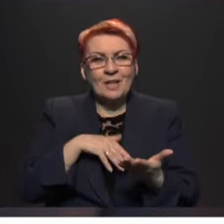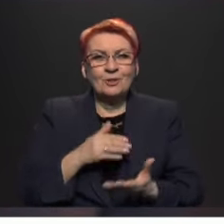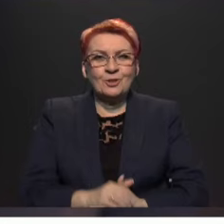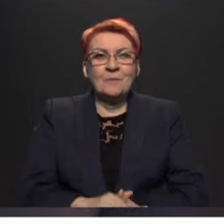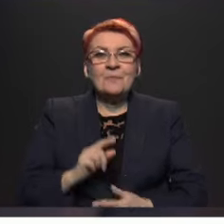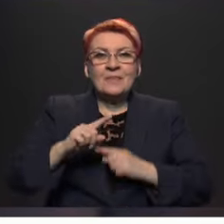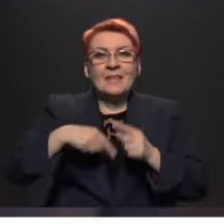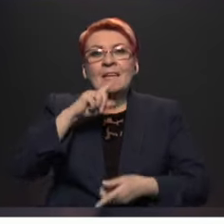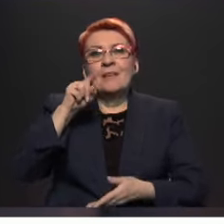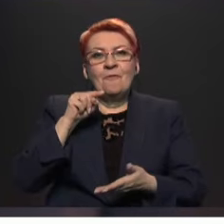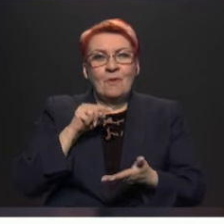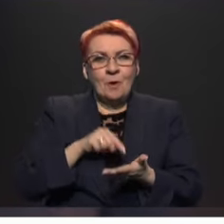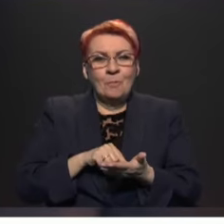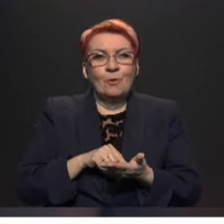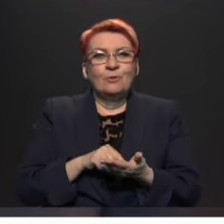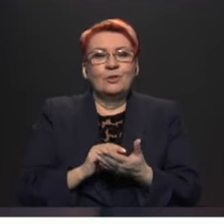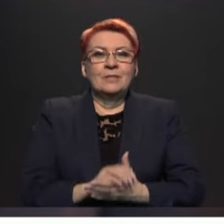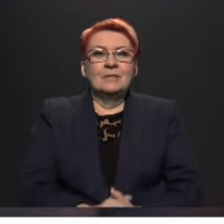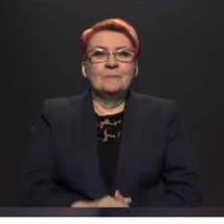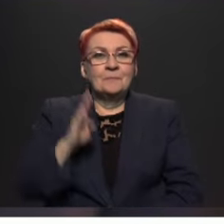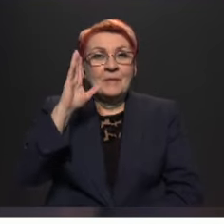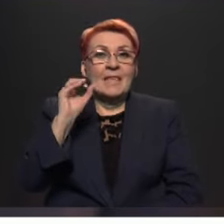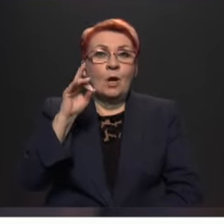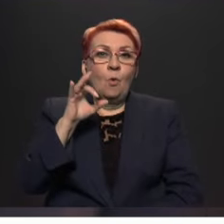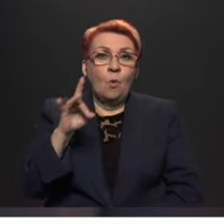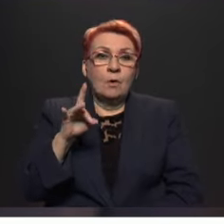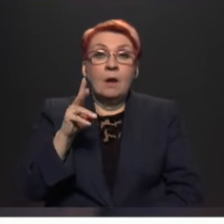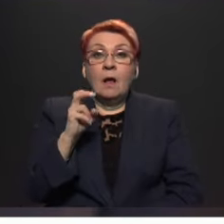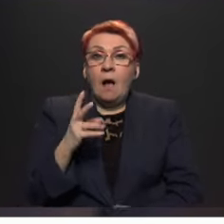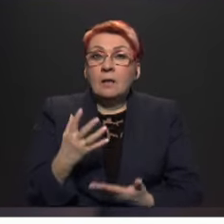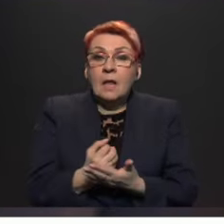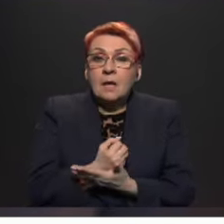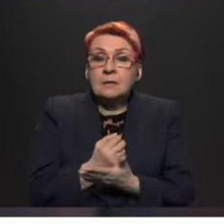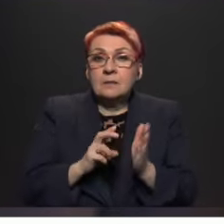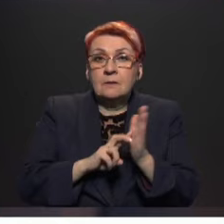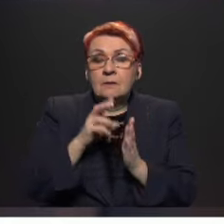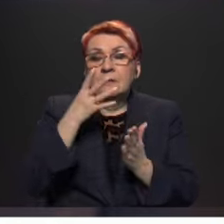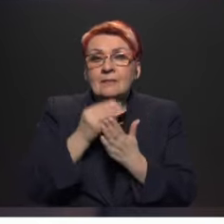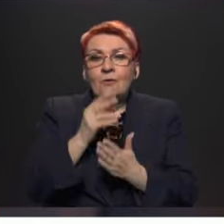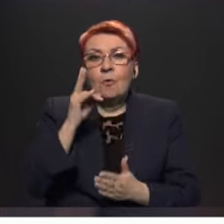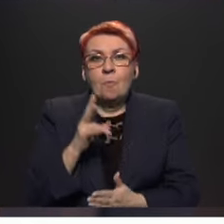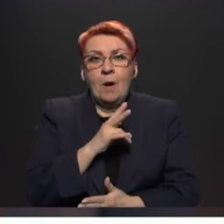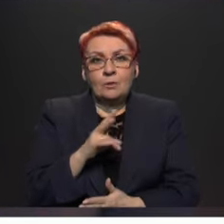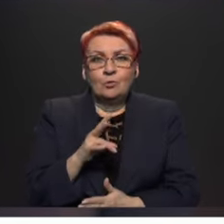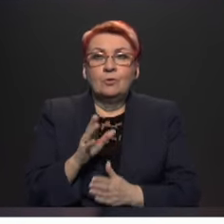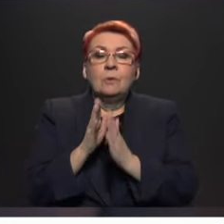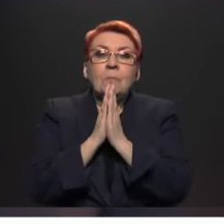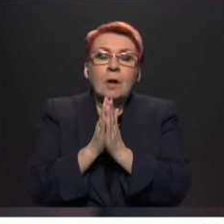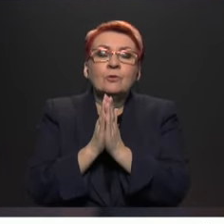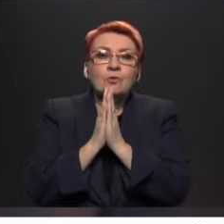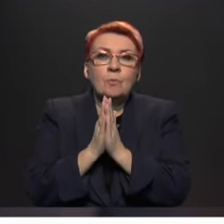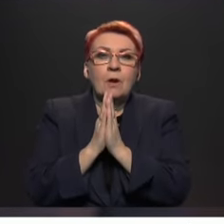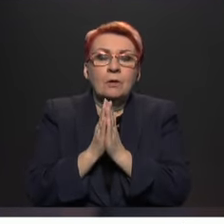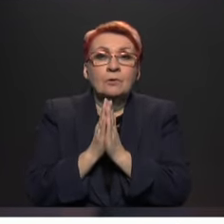И следующий вопрос у нас из WhatsApp от Егора. Как найти своего батюшку? В каждой молитве прошу об этом, но, увы. Вот